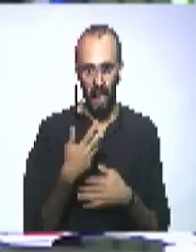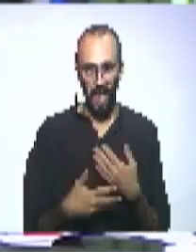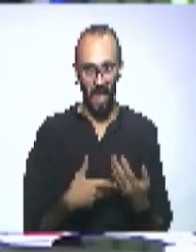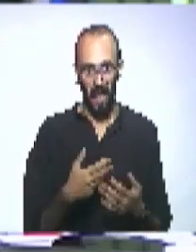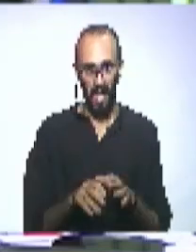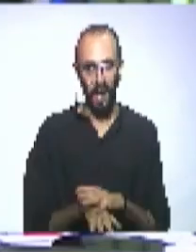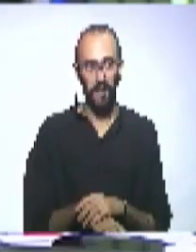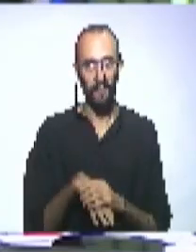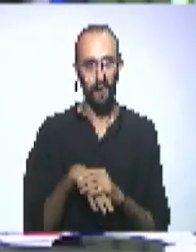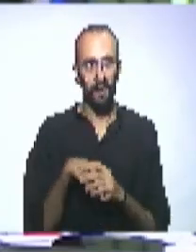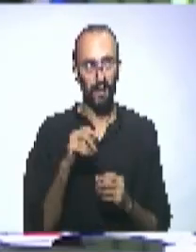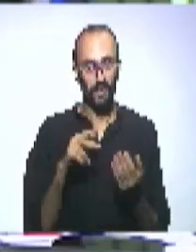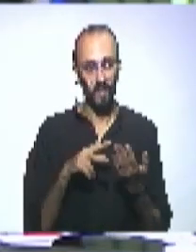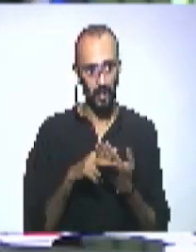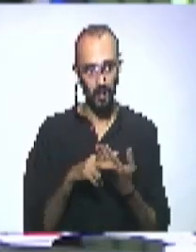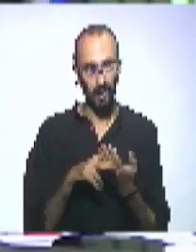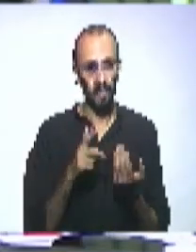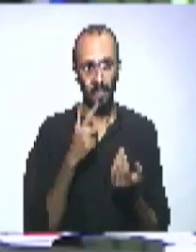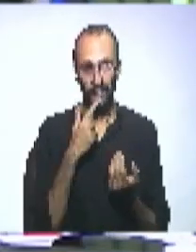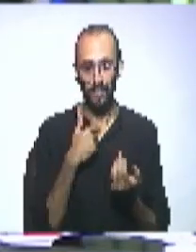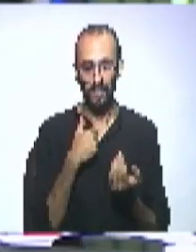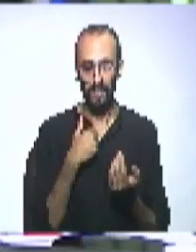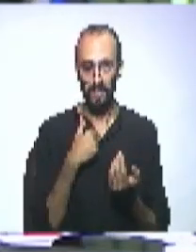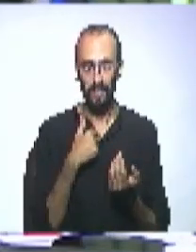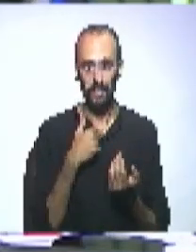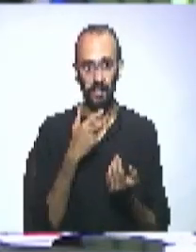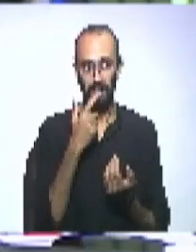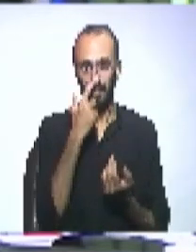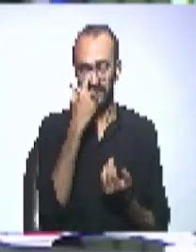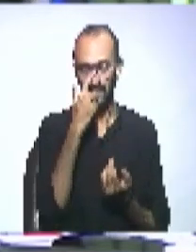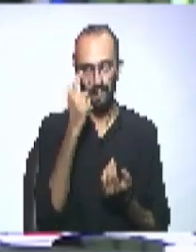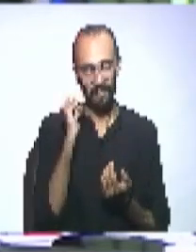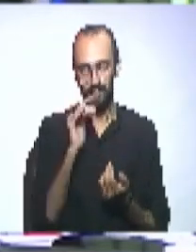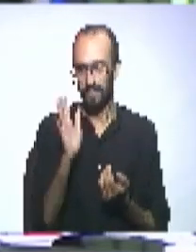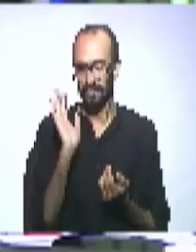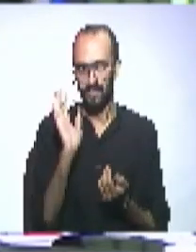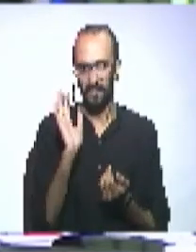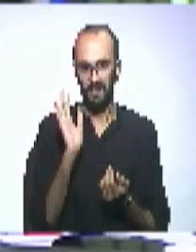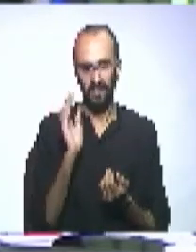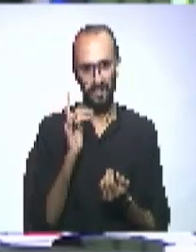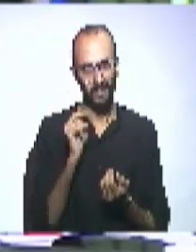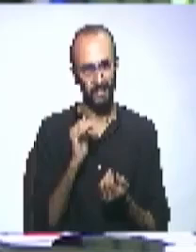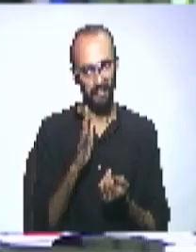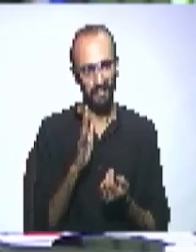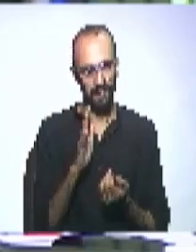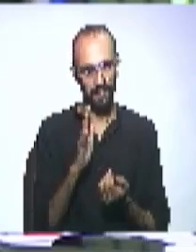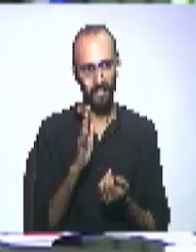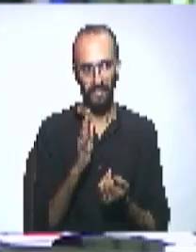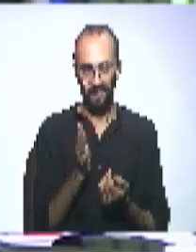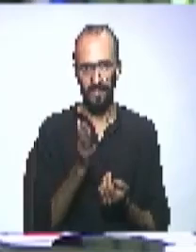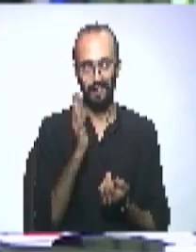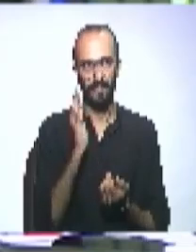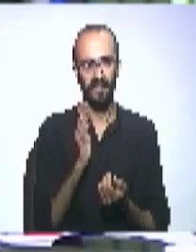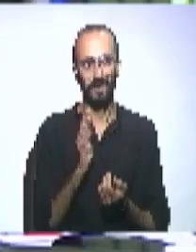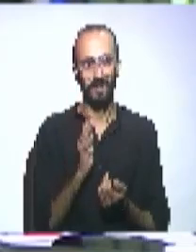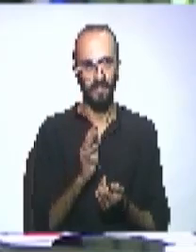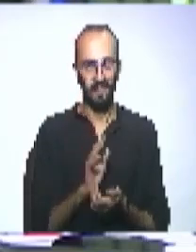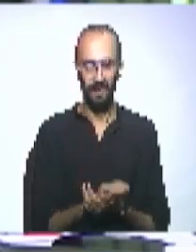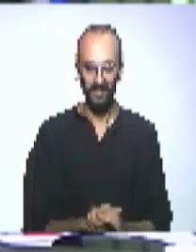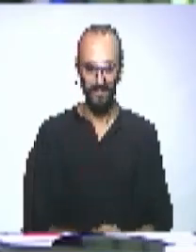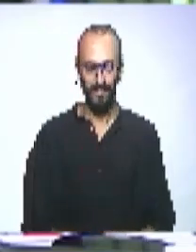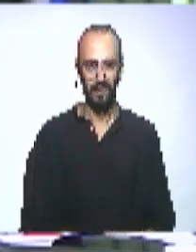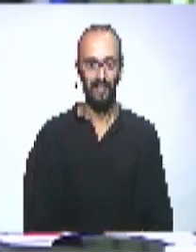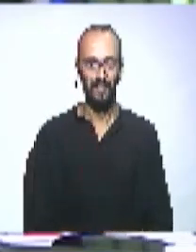وهصنع الهمبرجر، فهنعمل ايه؟ هنطلع يعني. عايز نطلع لا عايز معانا وقت نجيب ونعمل واحدة. طيب اوكي